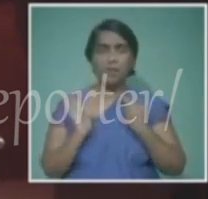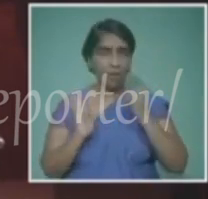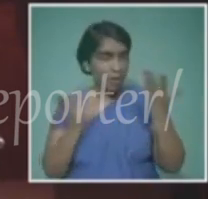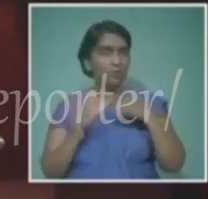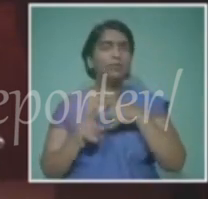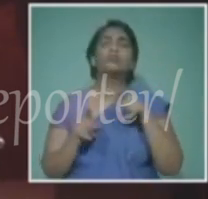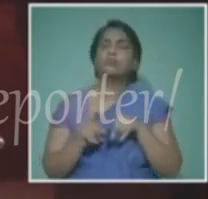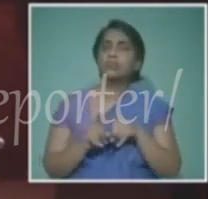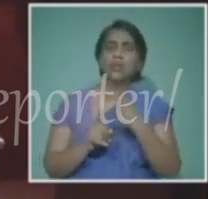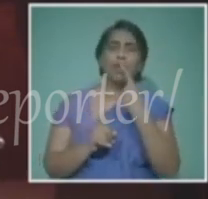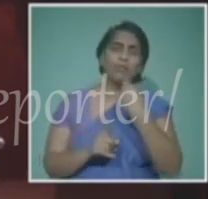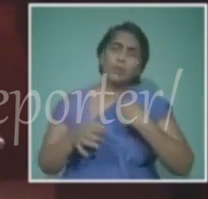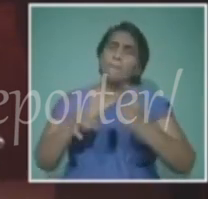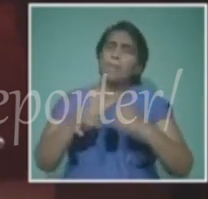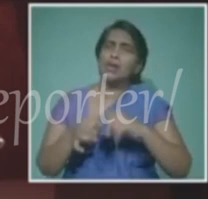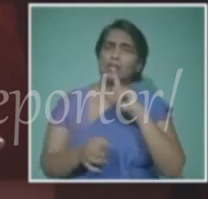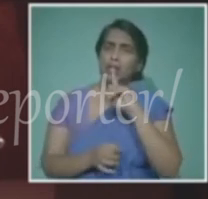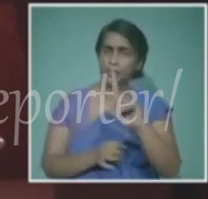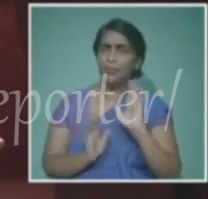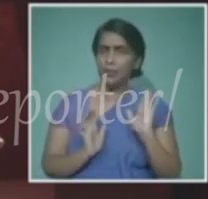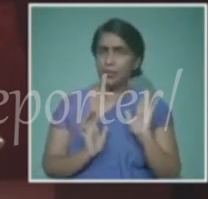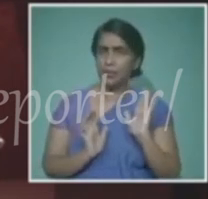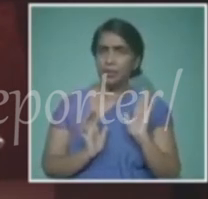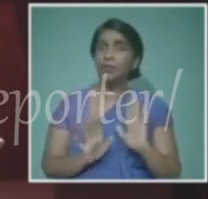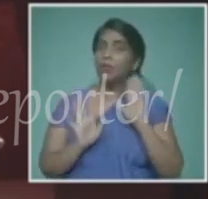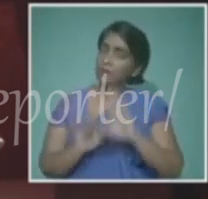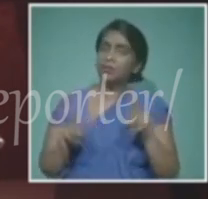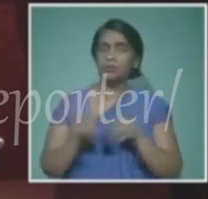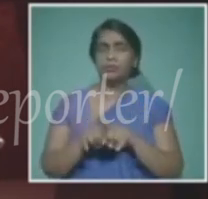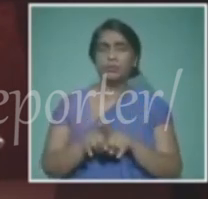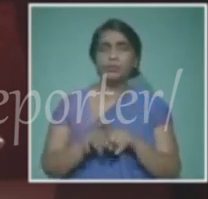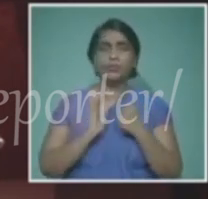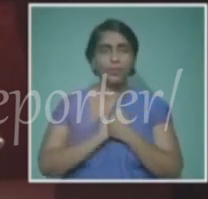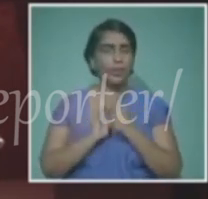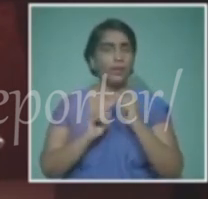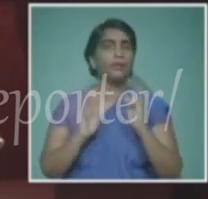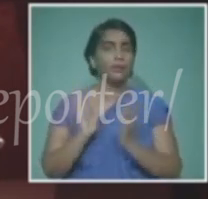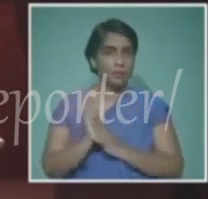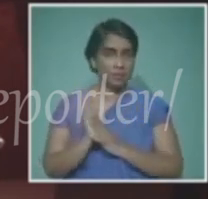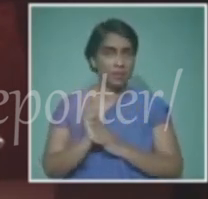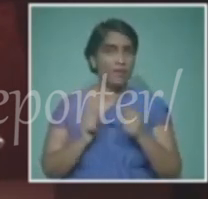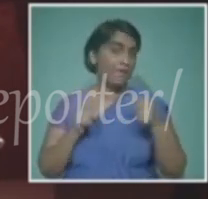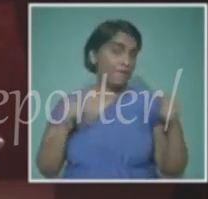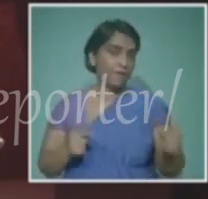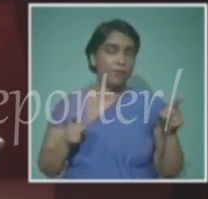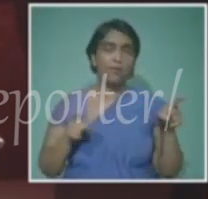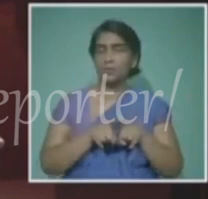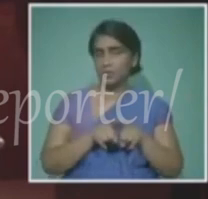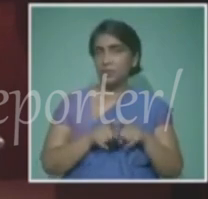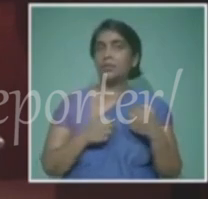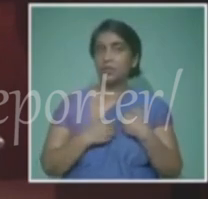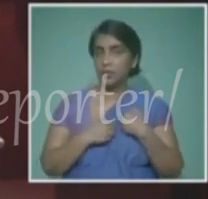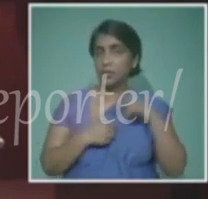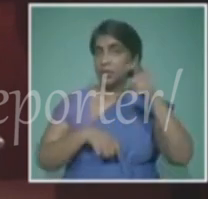පිළිබඳව අපි විමසීමක් කරා. ඊට අමතරව ගරු අග්‍රාමාත්‍යතුමනි විපක්ෂයක් හැටියට අපිට